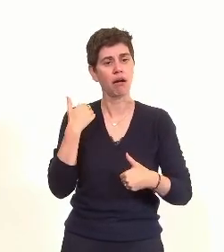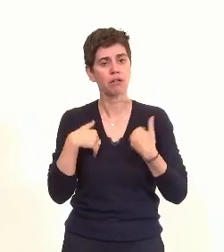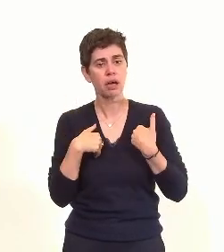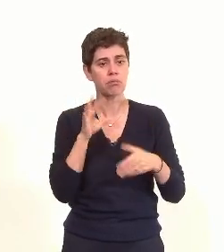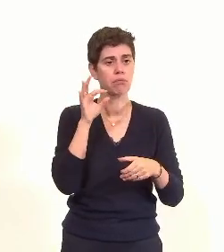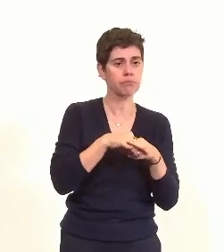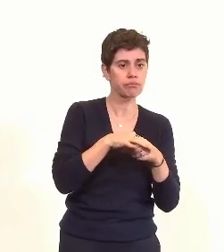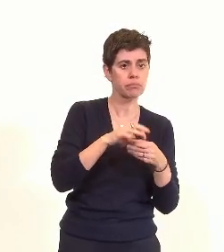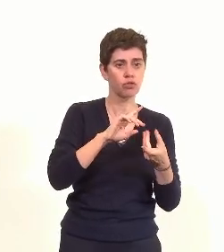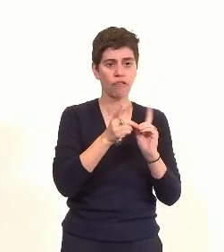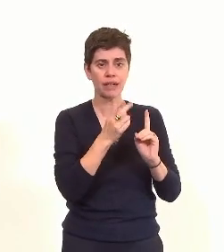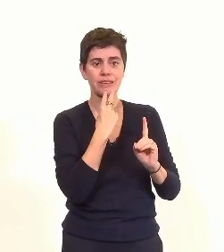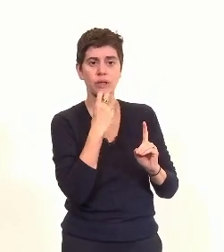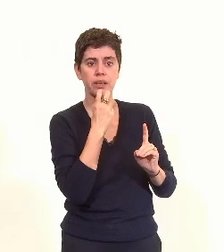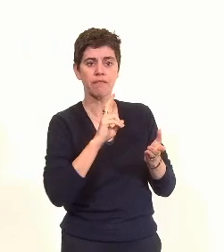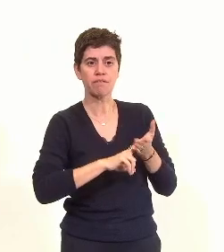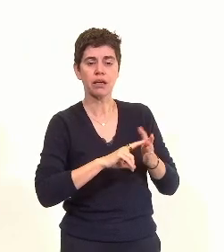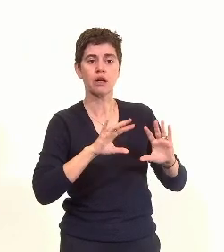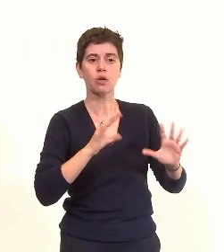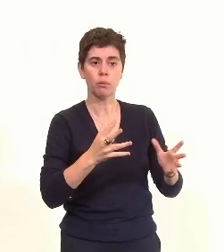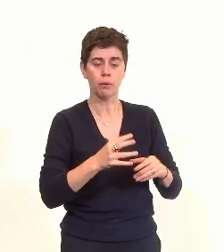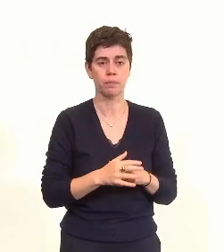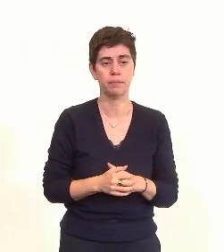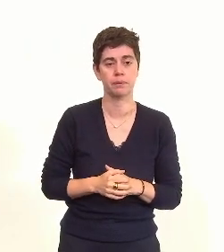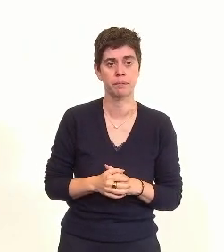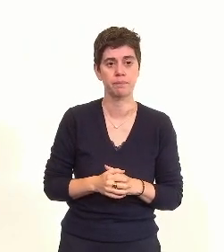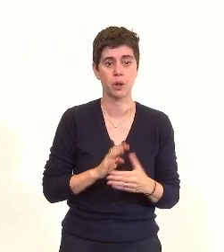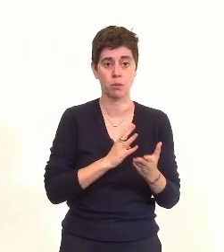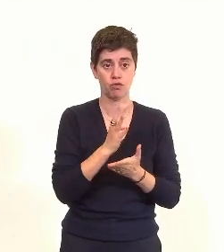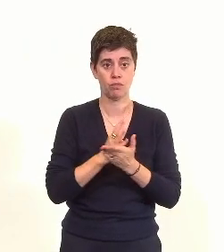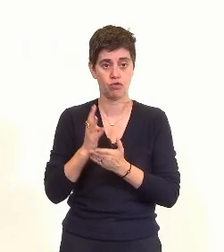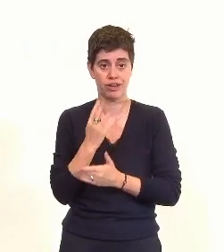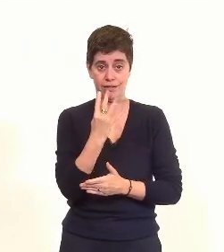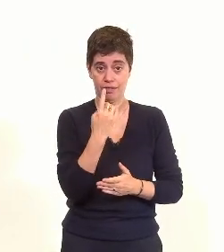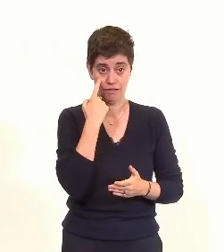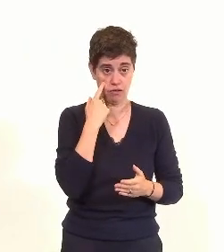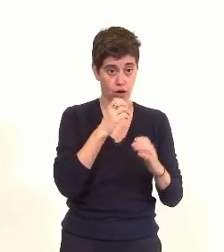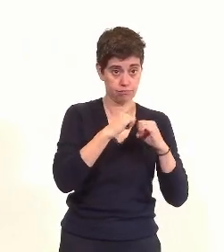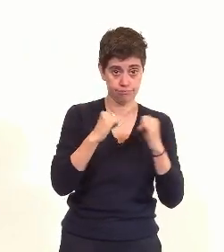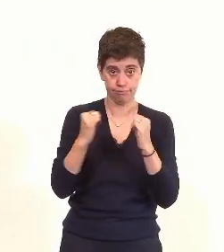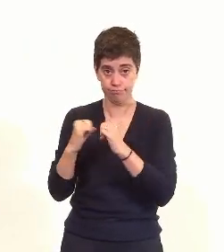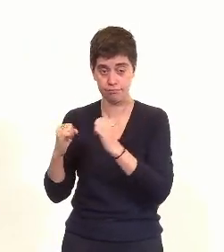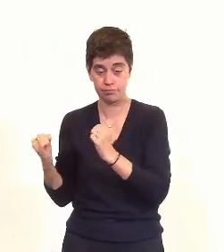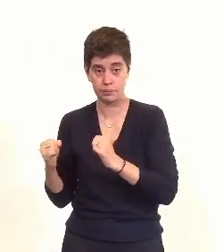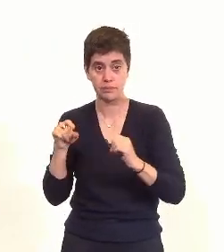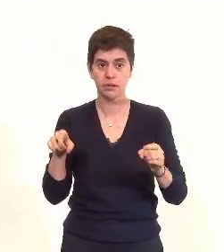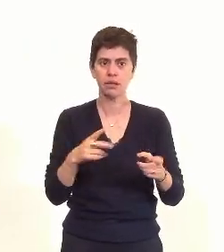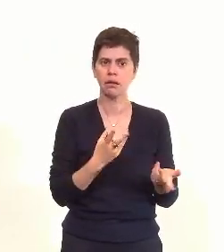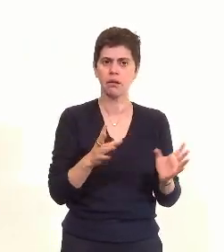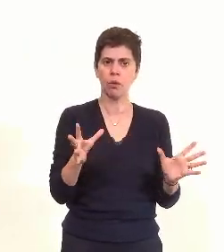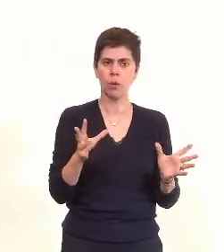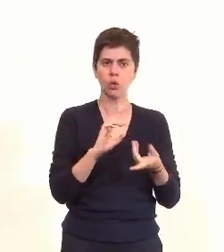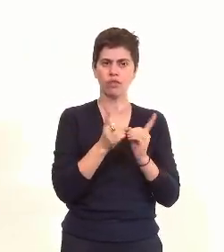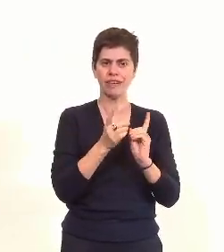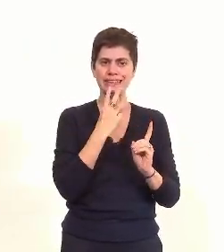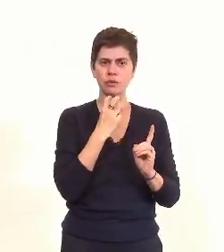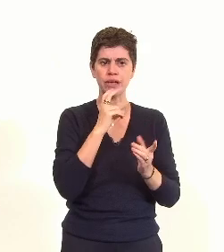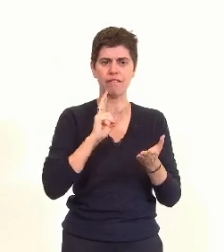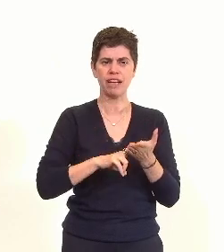de recherche nationaux sur ces questions-là. On va parcourir ces 4 projets, mais avant de voir comment se déploie cette citoyenneté, il faut peut-être savoir de